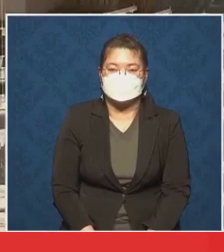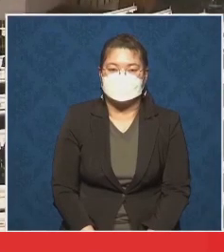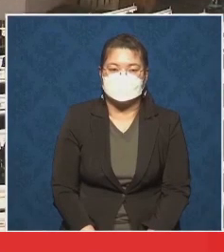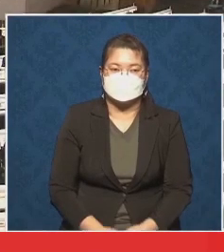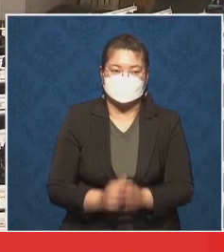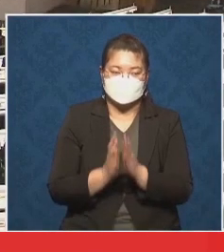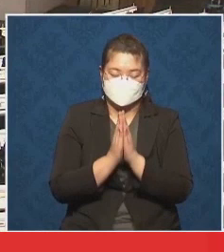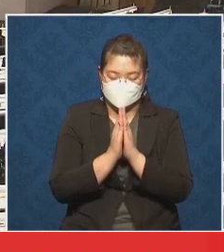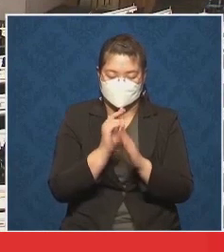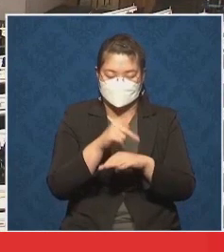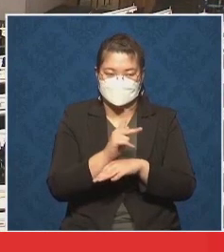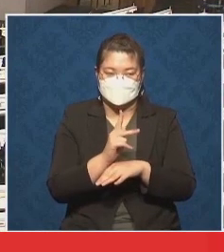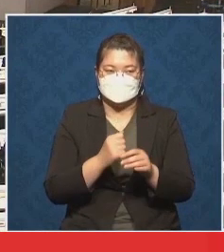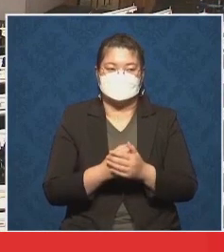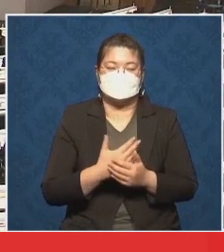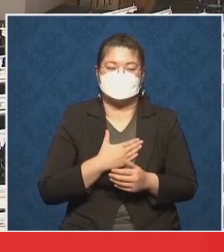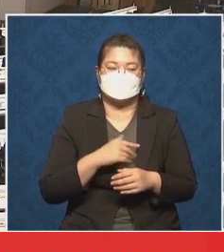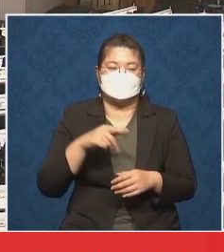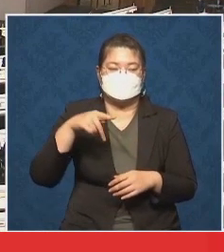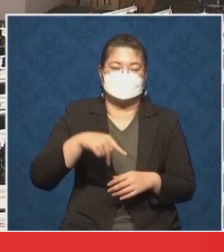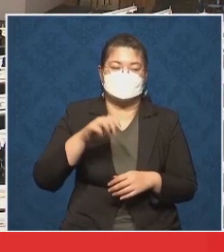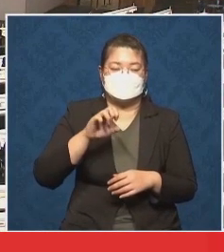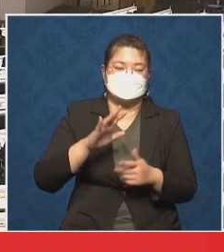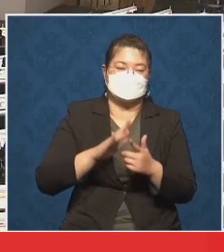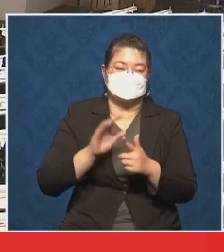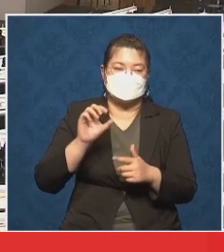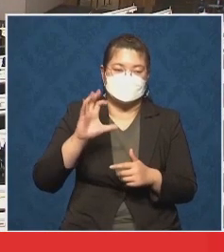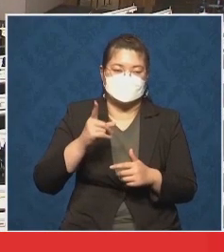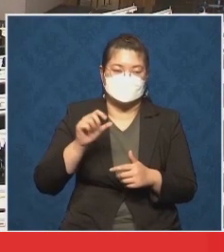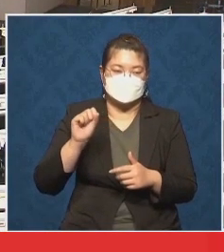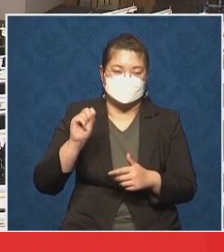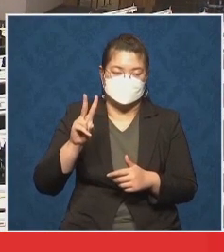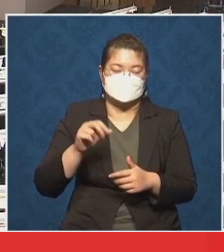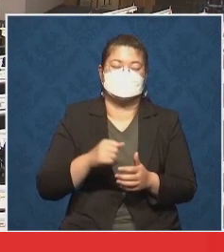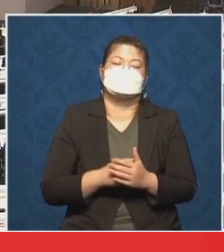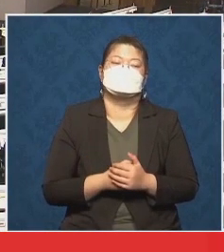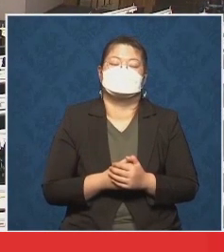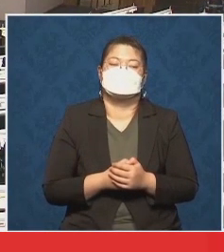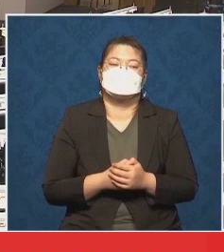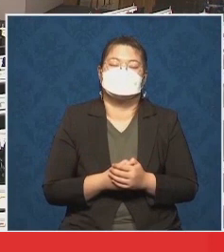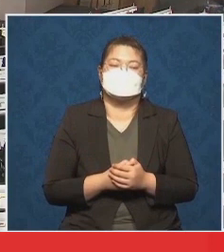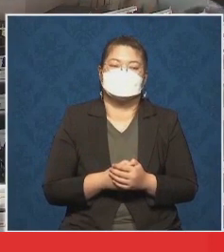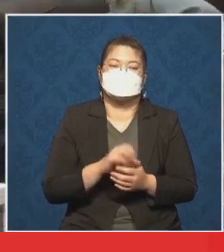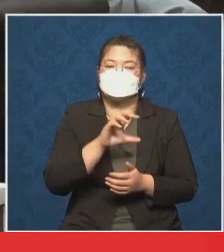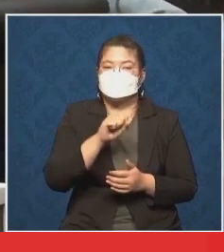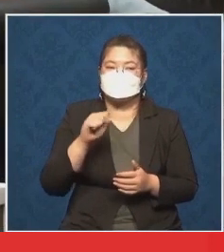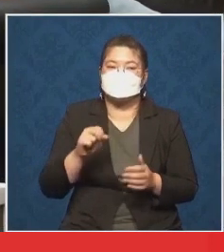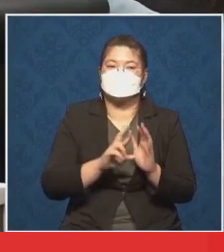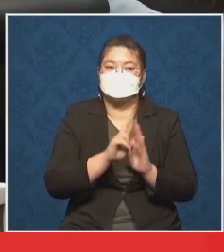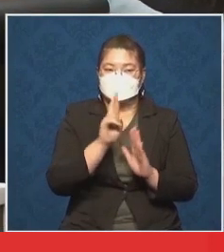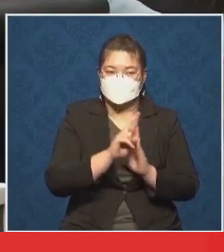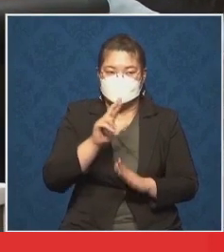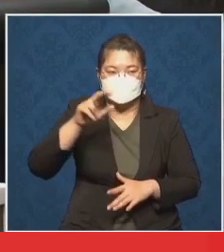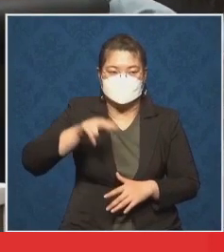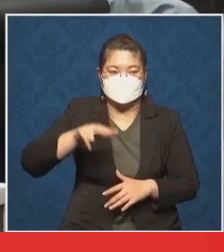ับเรียนท่านประธานที่เคารพกับผมนายพิเชษฐ์ เชื้อเมืองพานสมาชิกสภาผู้แทนราษฎรจังหวัดเชียงรายพรรคเพื่อไทยธร